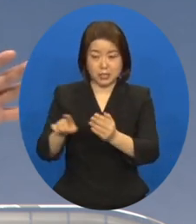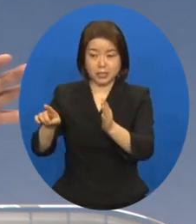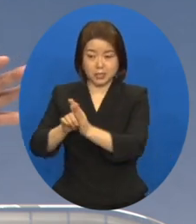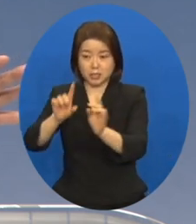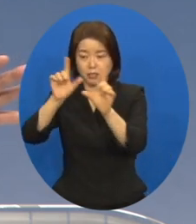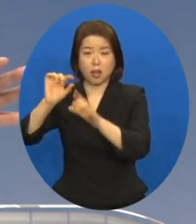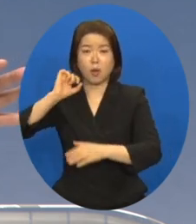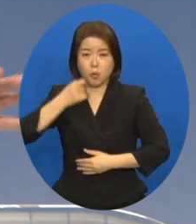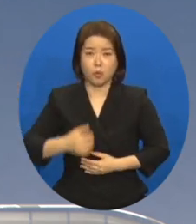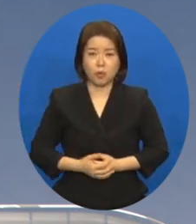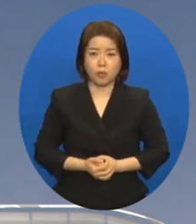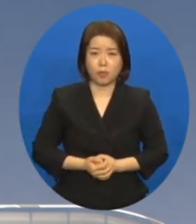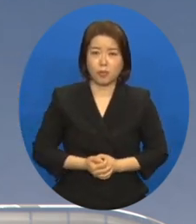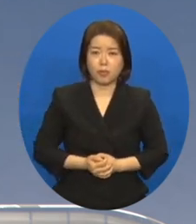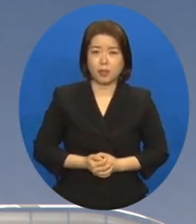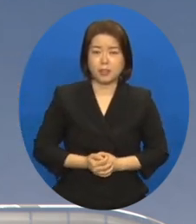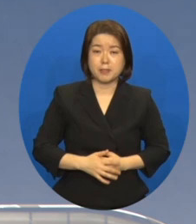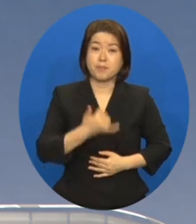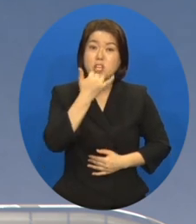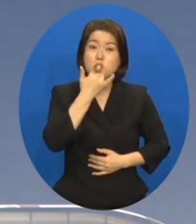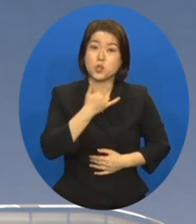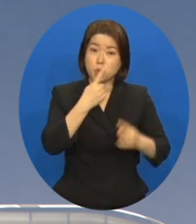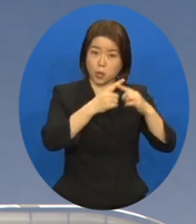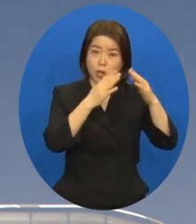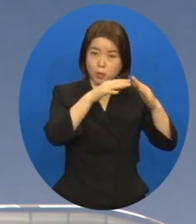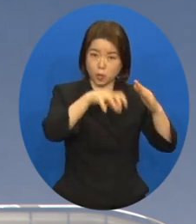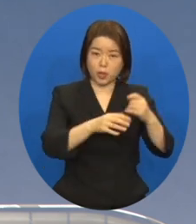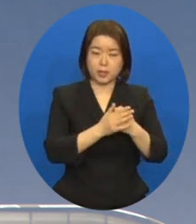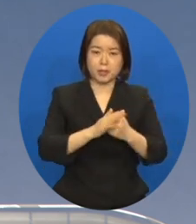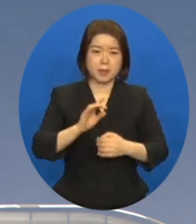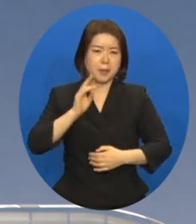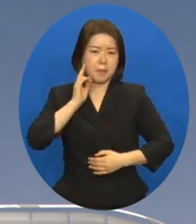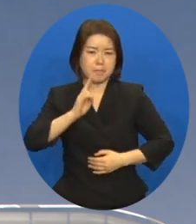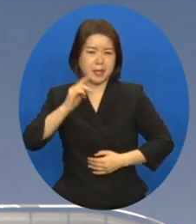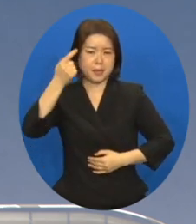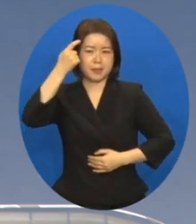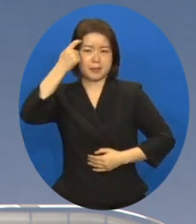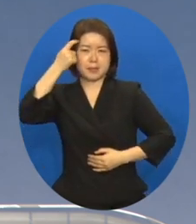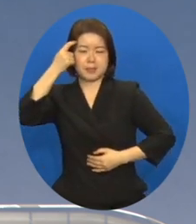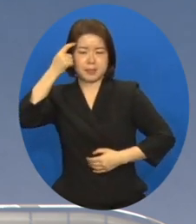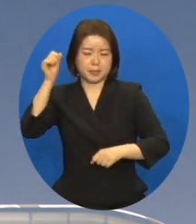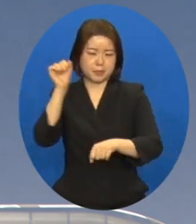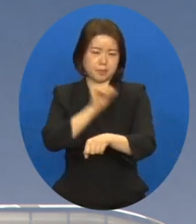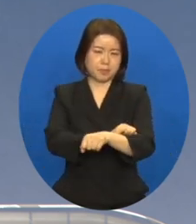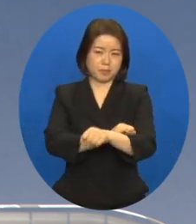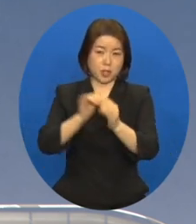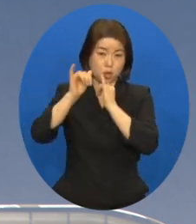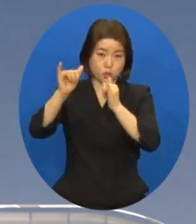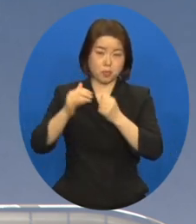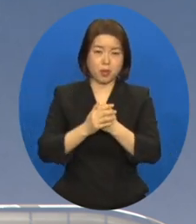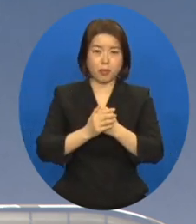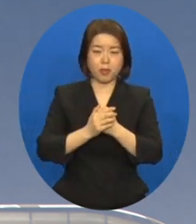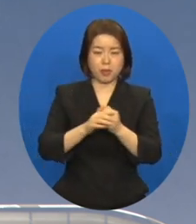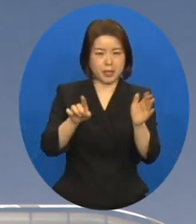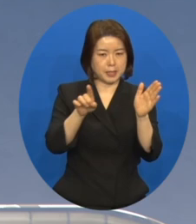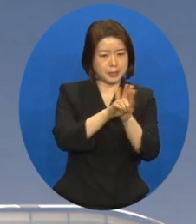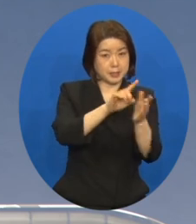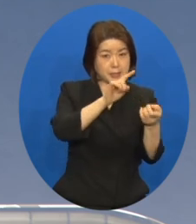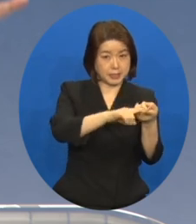불가능한 일이에요. 독일 교회는 아주 지성적인 교회로 유명합니다. 신학적인